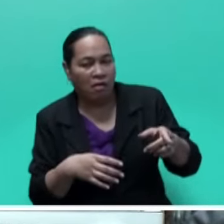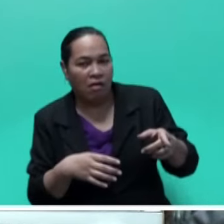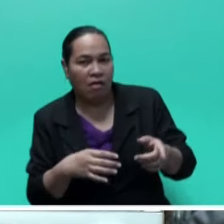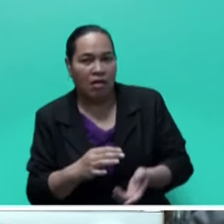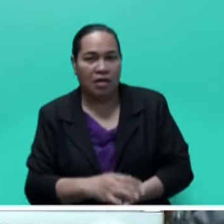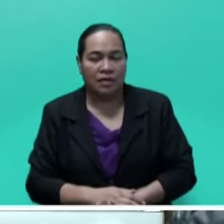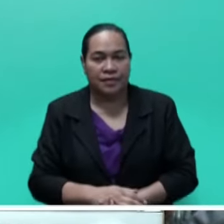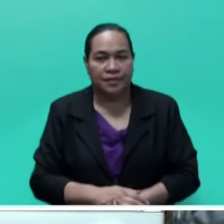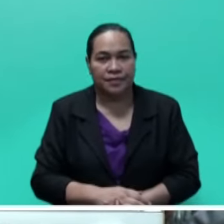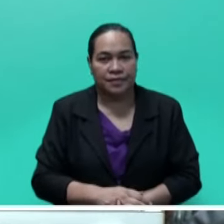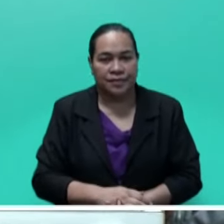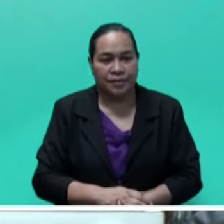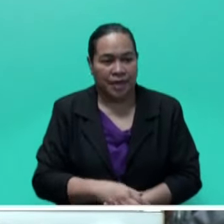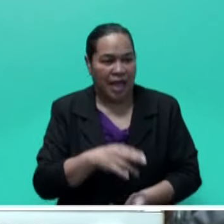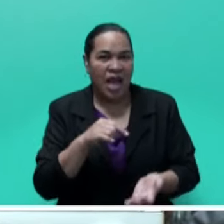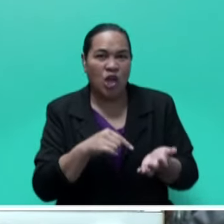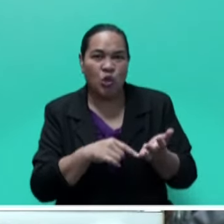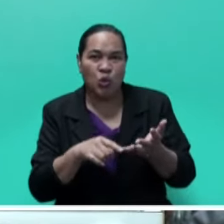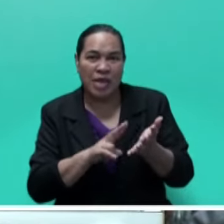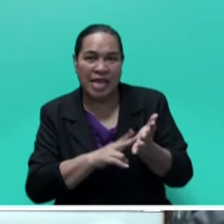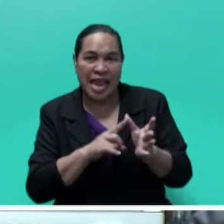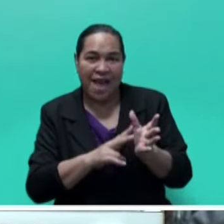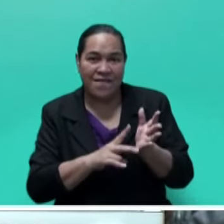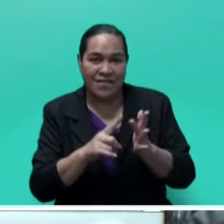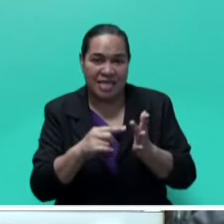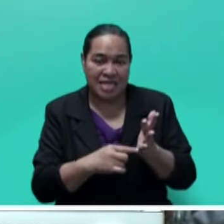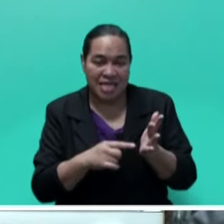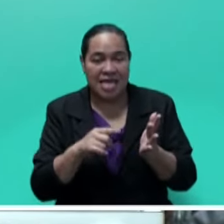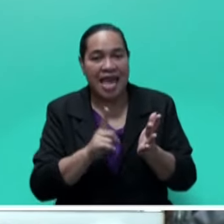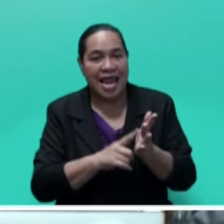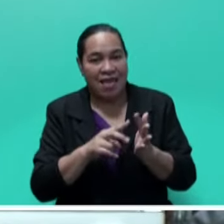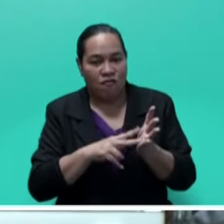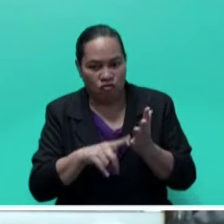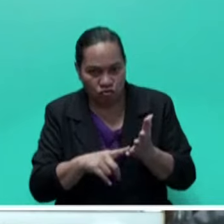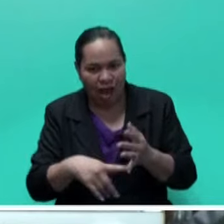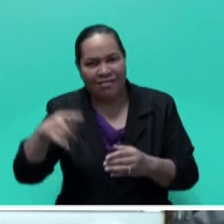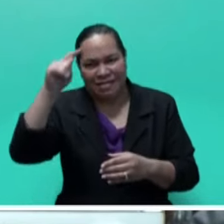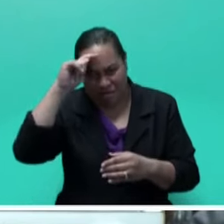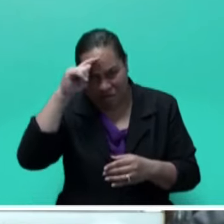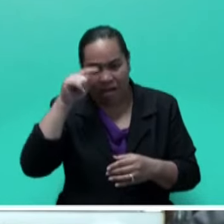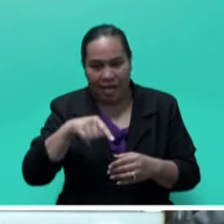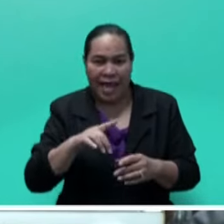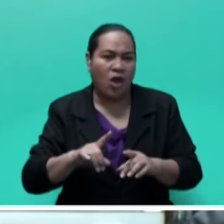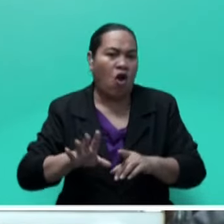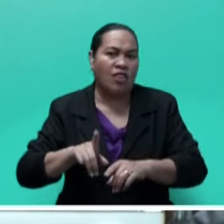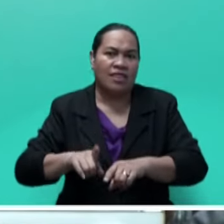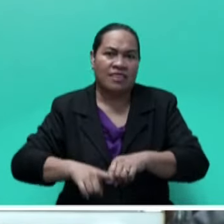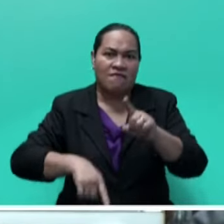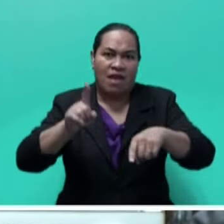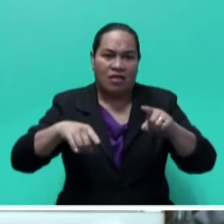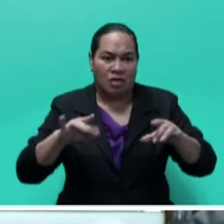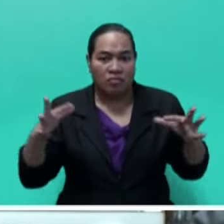o na tuna vitilevu, tuitavua, ke rato kede, ko bangarami vir na